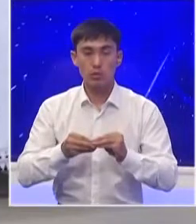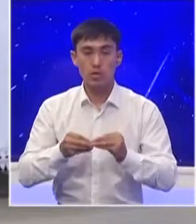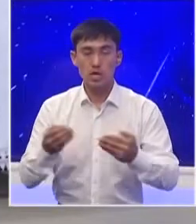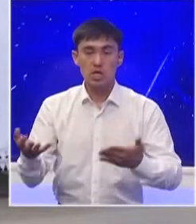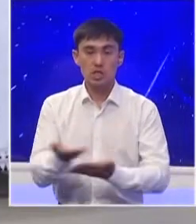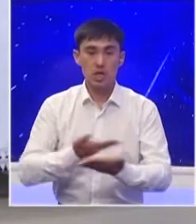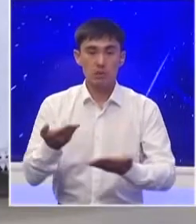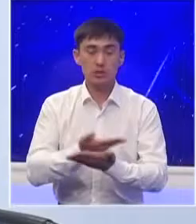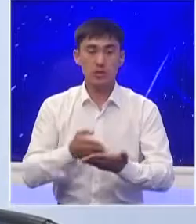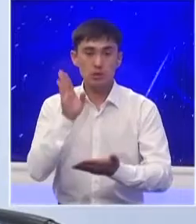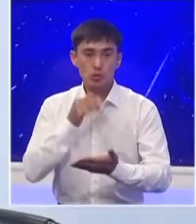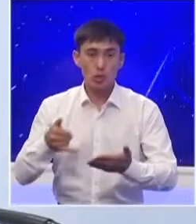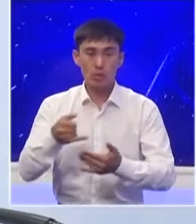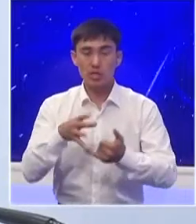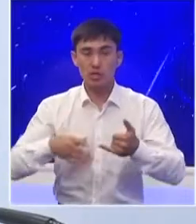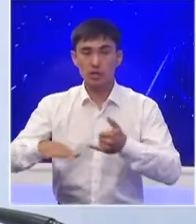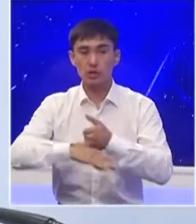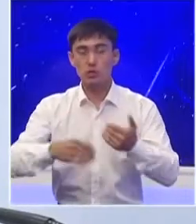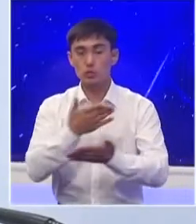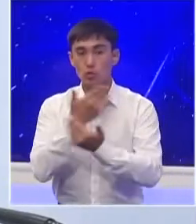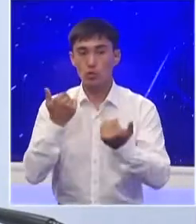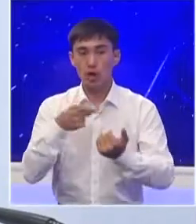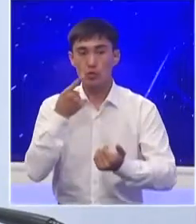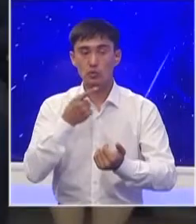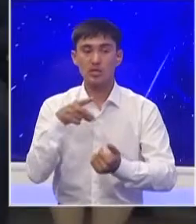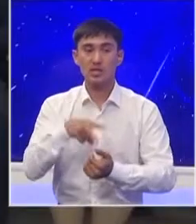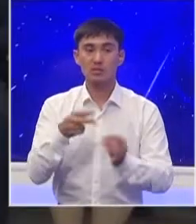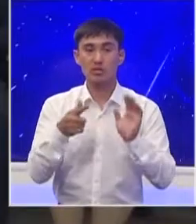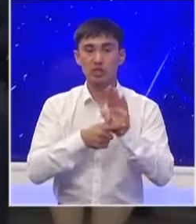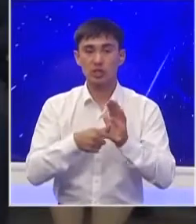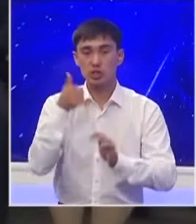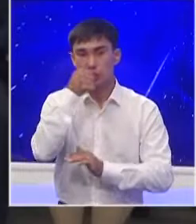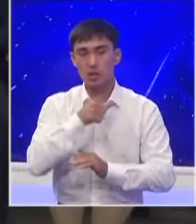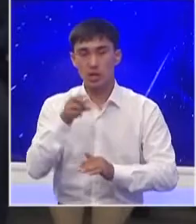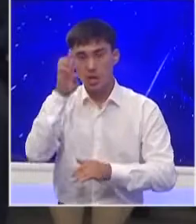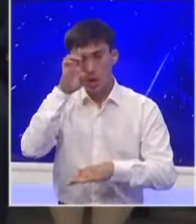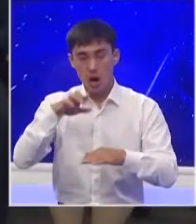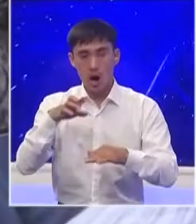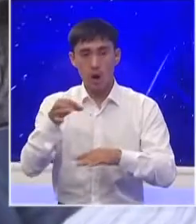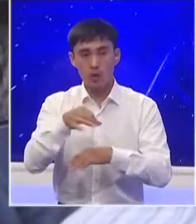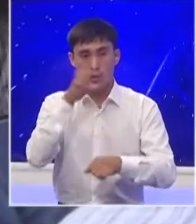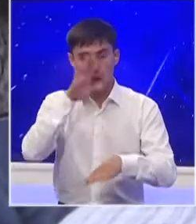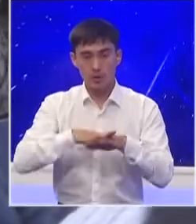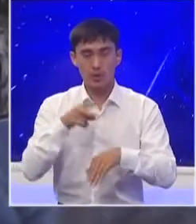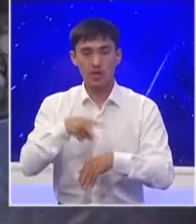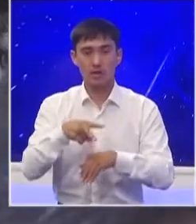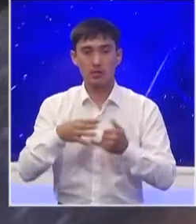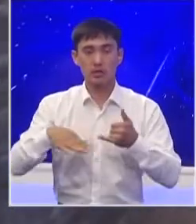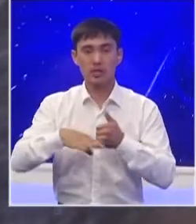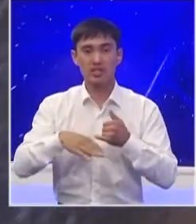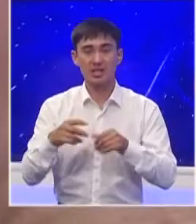суармалы жайылым жердің жоқтығы. Айтуларынша 2007 жылы ауданның екі сәкімі 2000 гектарға жуық алғапты сырттан